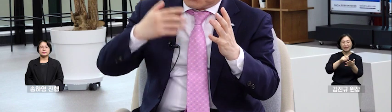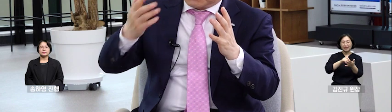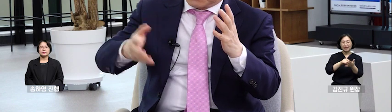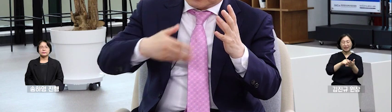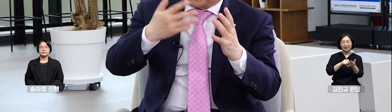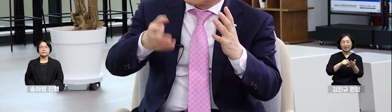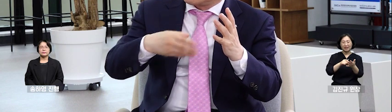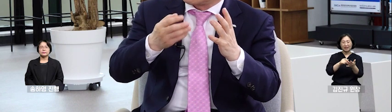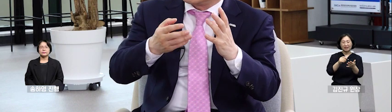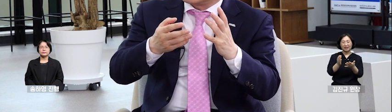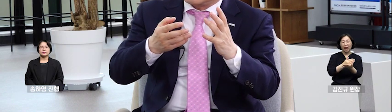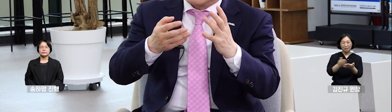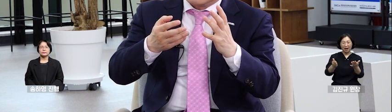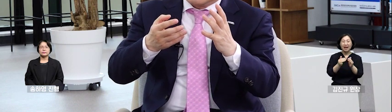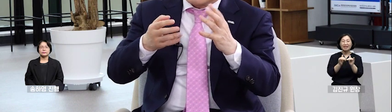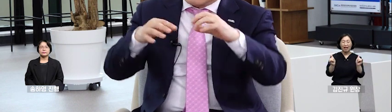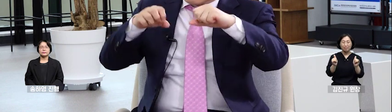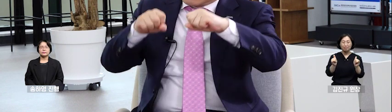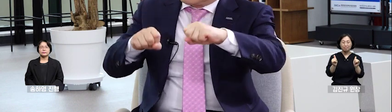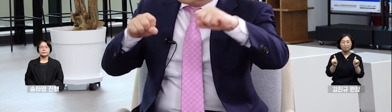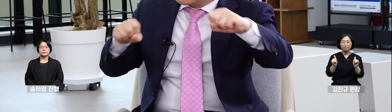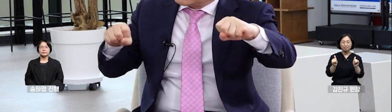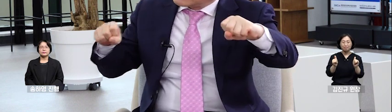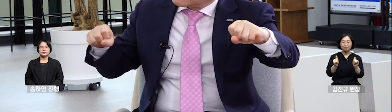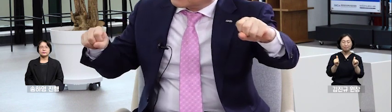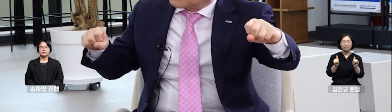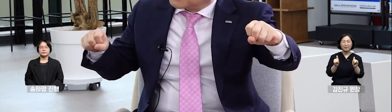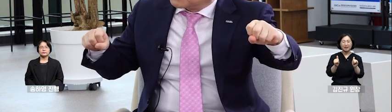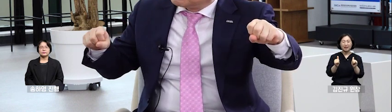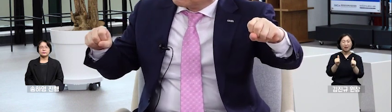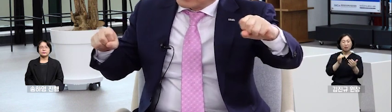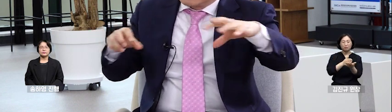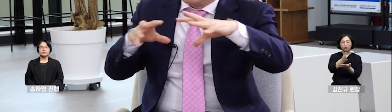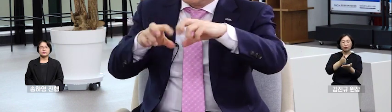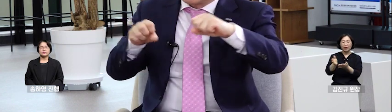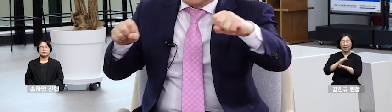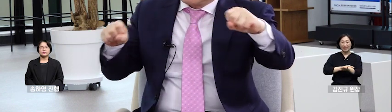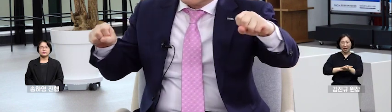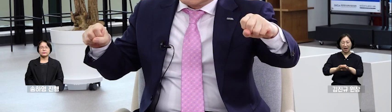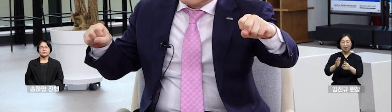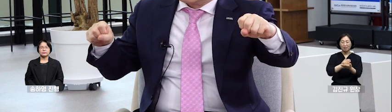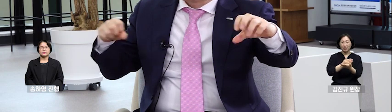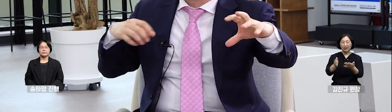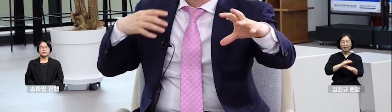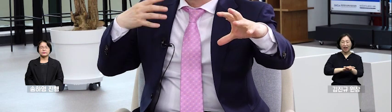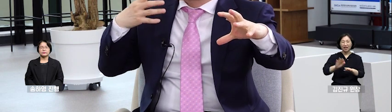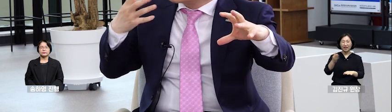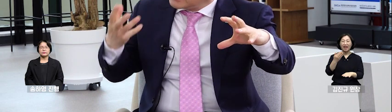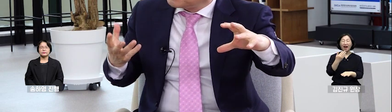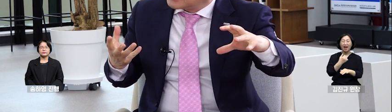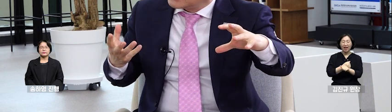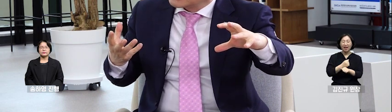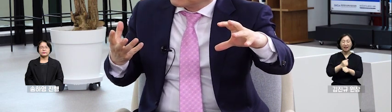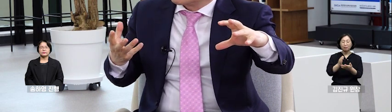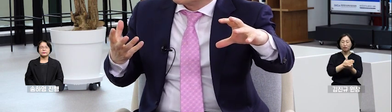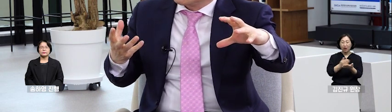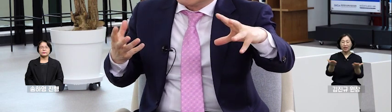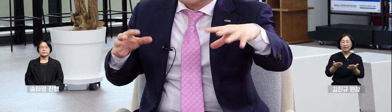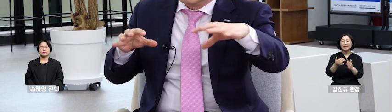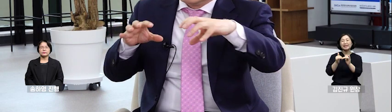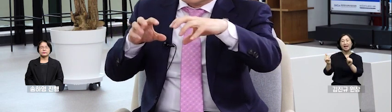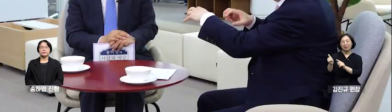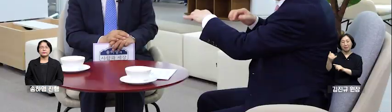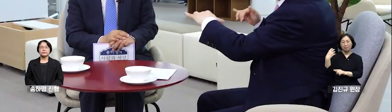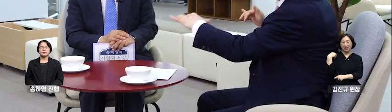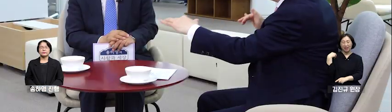털을 가지고 뭔가 프로그램을 돌릴 때 데이터가 이렇게 분류가 잘 되어 있어야 되거든요 그 분류 사업은 보통의 사람들이 합니다 기본적으로